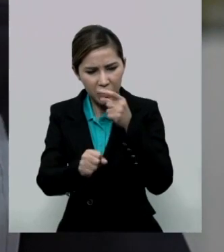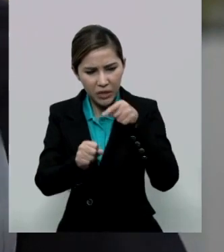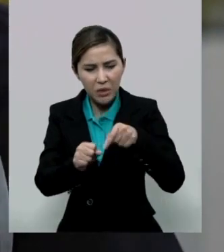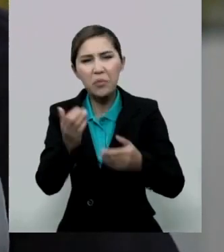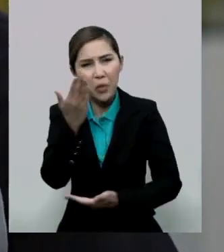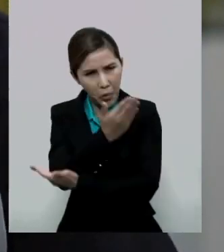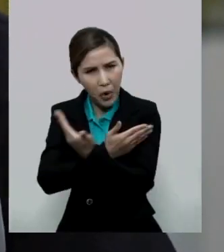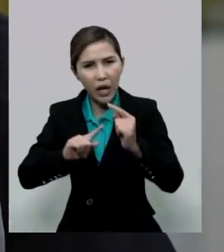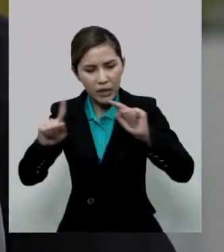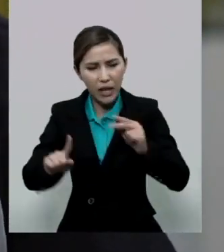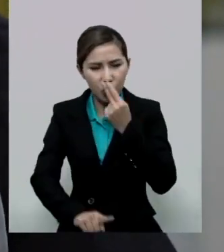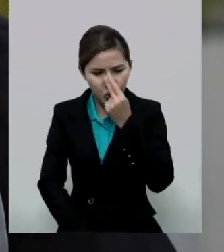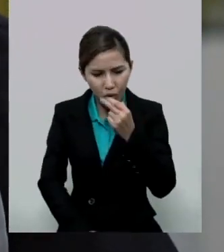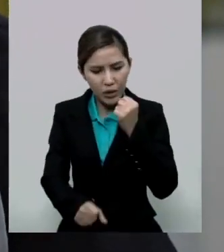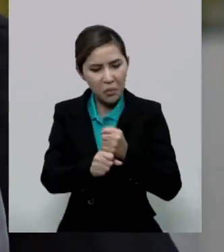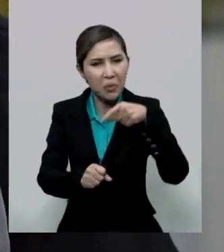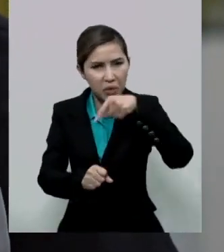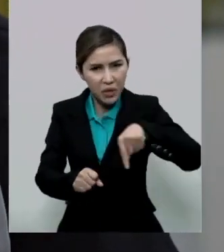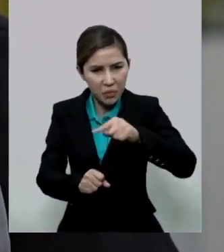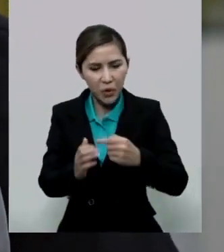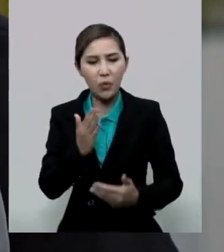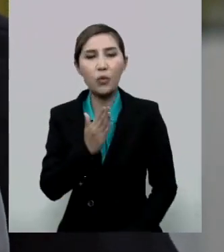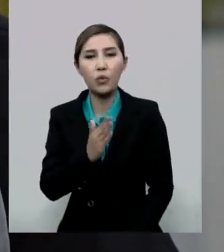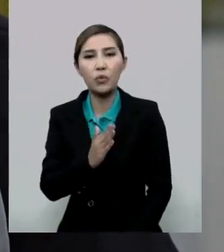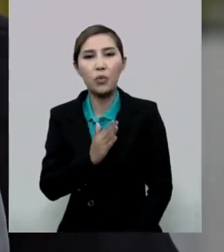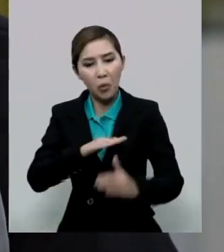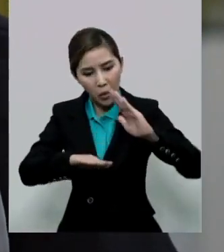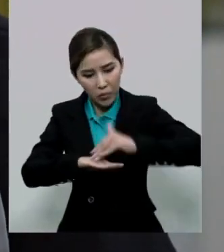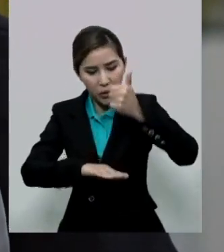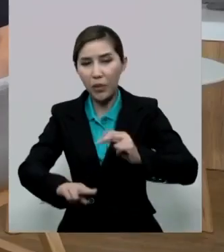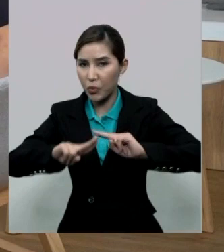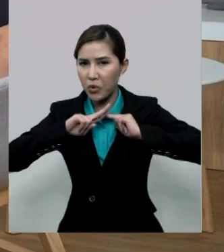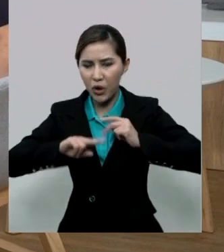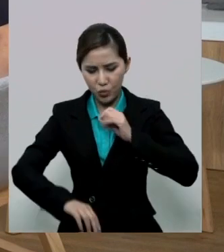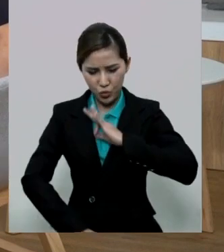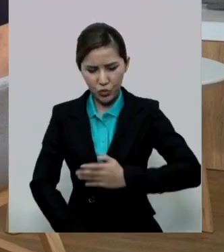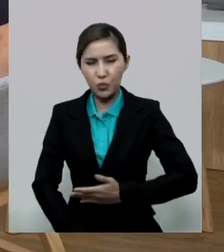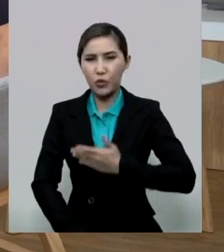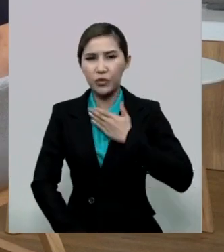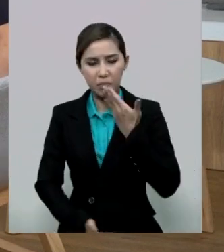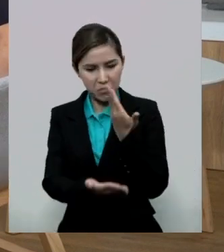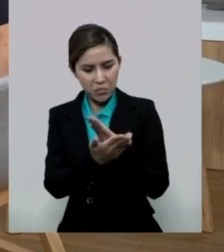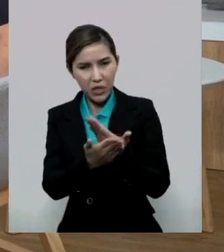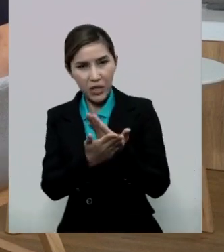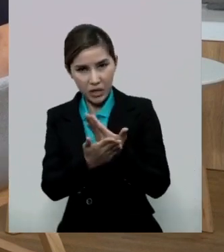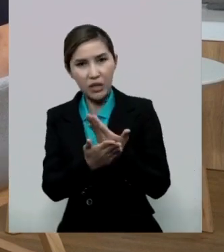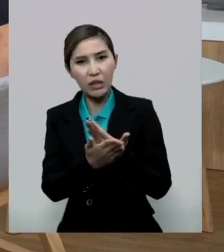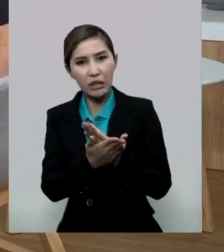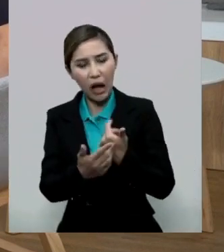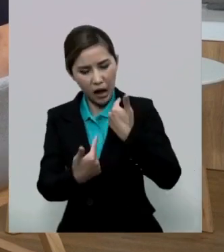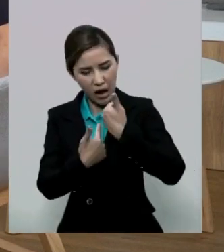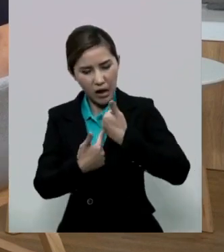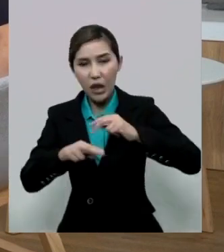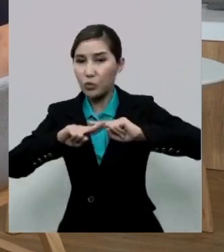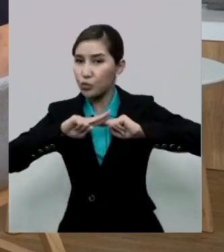าการทำงานที่นี่เป็นโอกาสนะครับผมมองว่าการทำงานที่นี่มันคือความสามารถของตัวผมเองด้วยครับรู้สึกภาคภูมิใจครับที่ตัวเองมีรายได้พอที่จะ